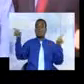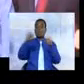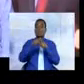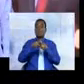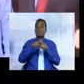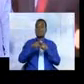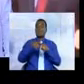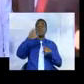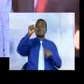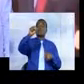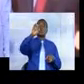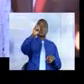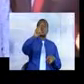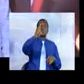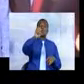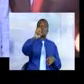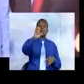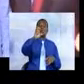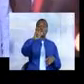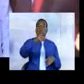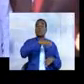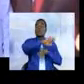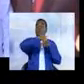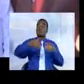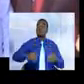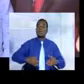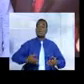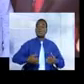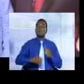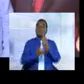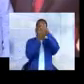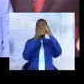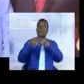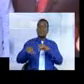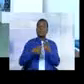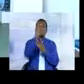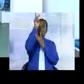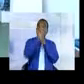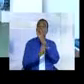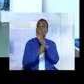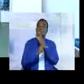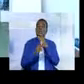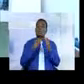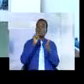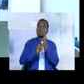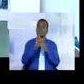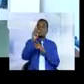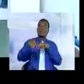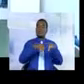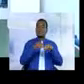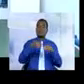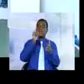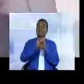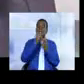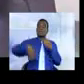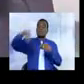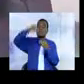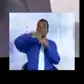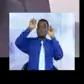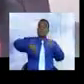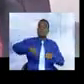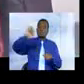la SODEFI et tous les bailleurs qui nous ont aidés à réaliser ce projet. Ce projet réalisé constitue un renforcement